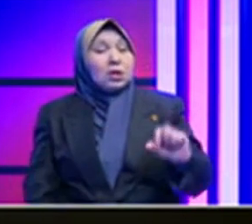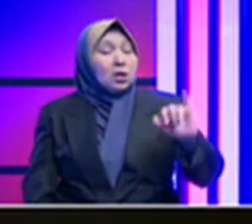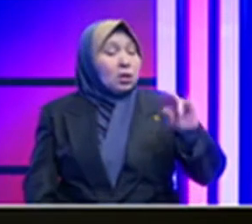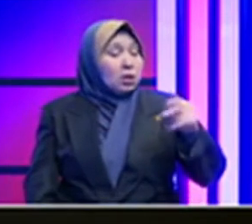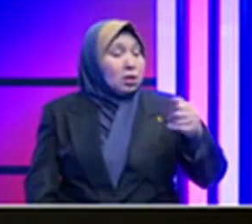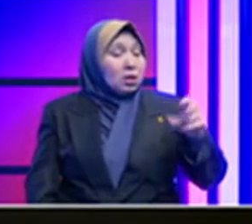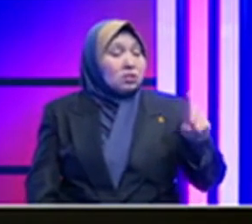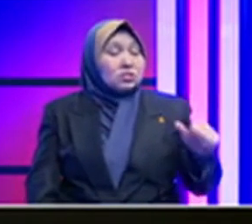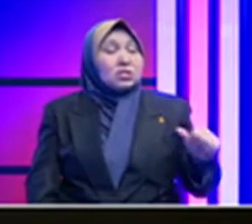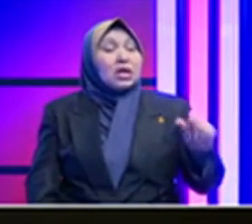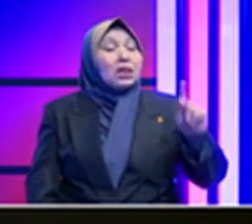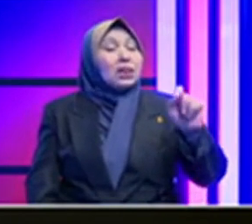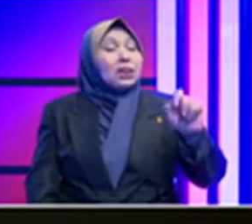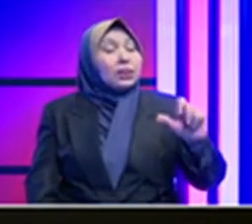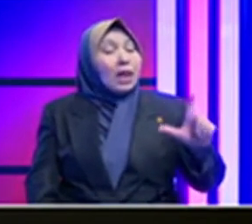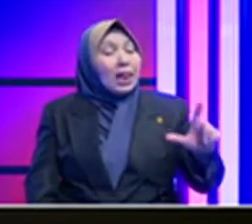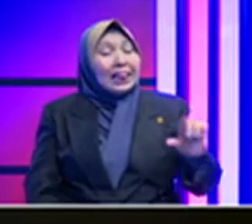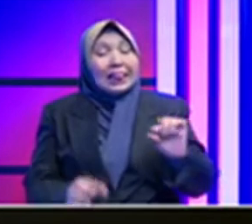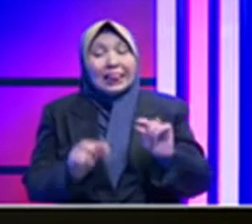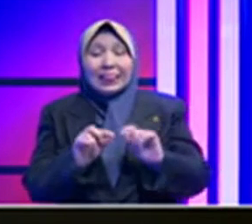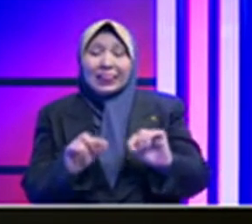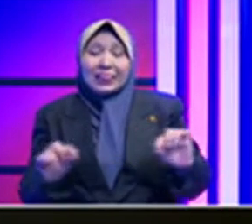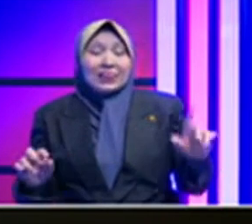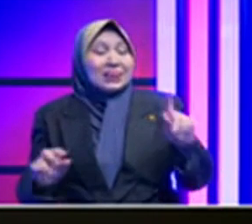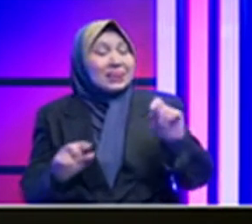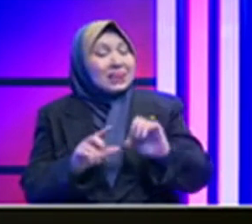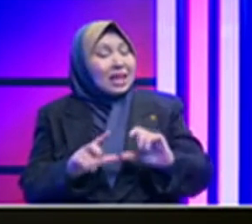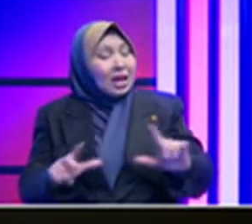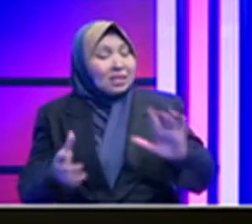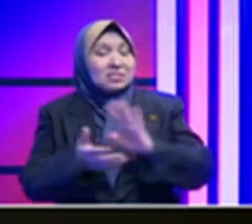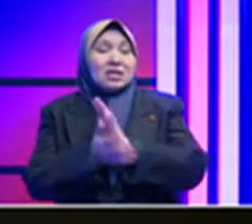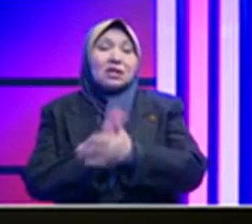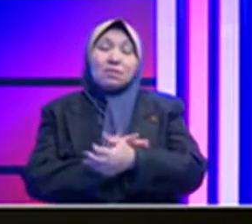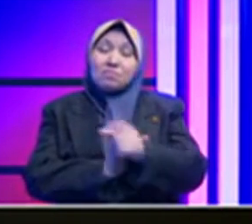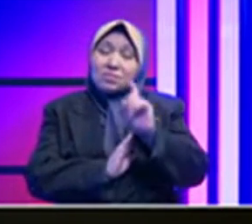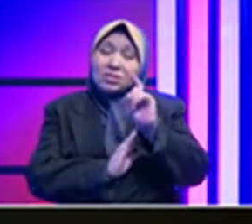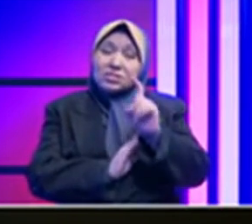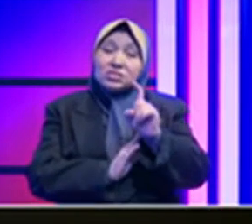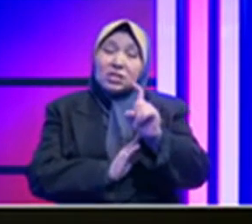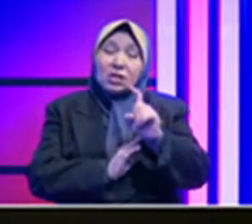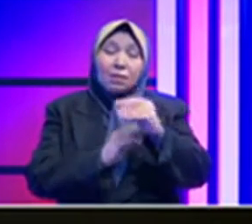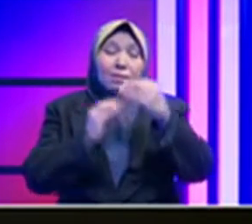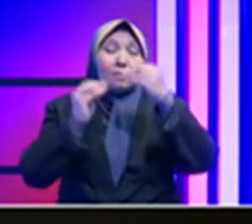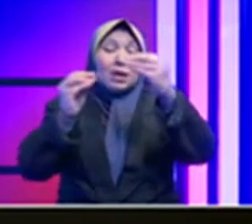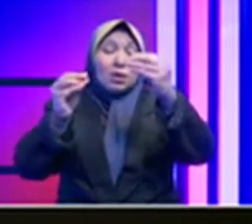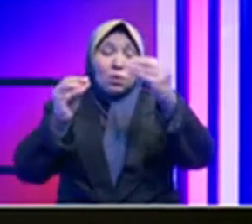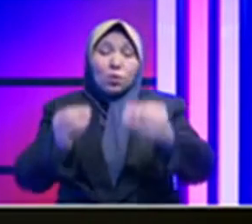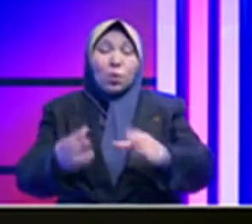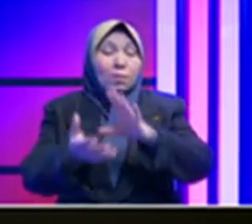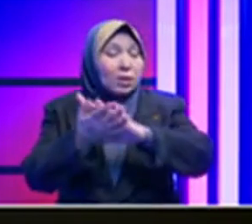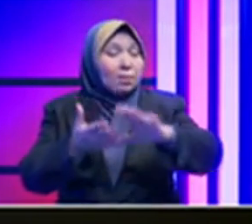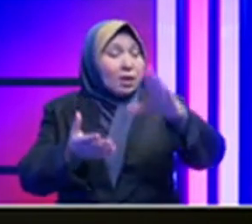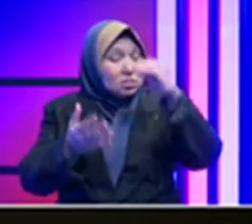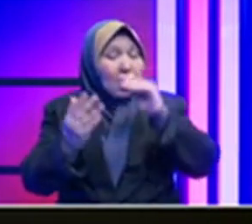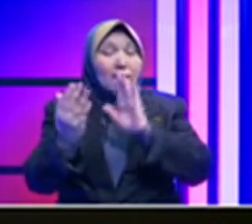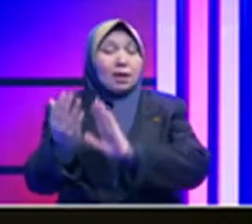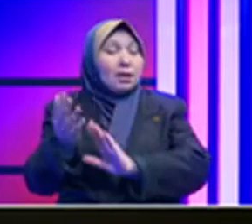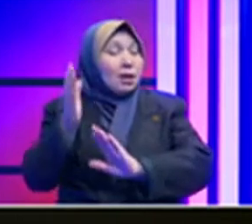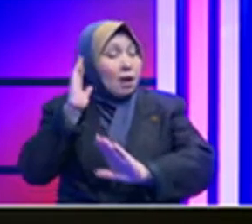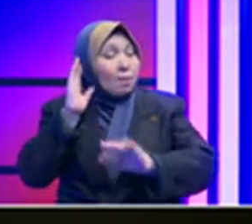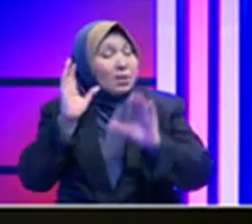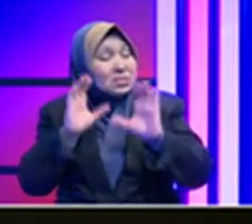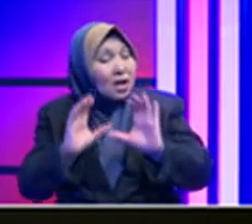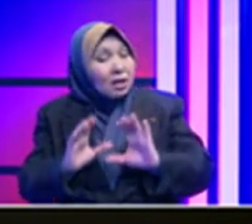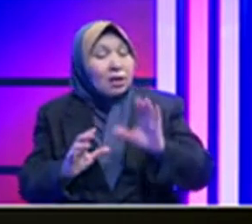sirotol tipis Jadi maksudnya kene bergurulah Keneh saya berhenti mencari